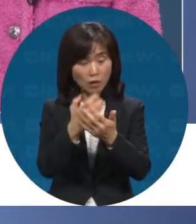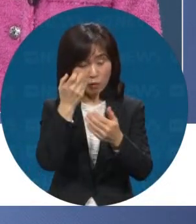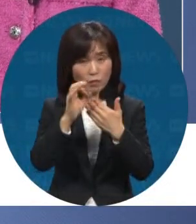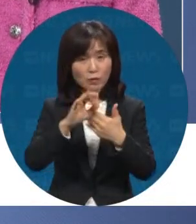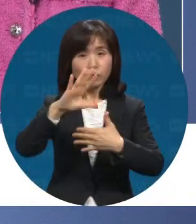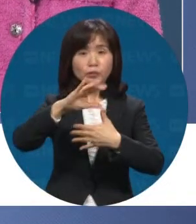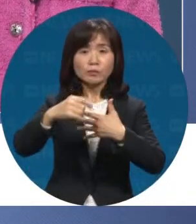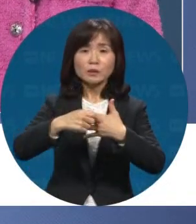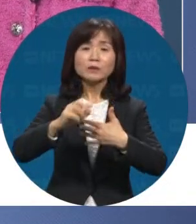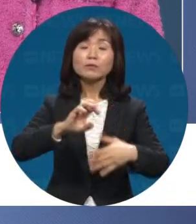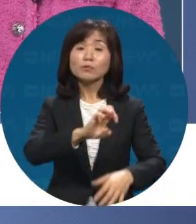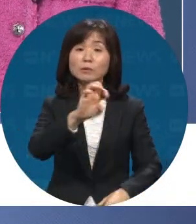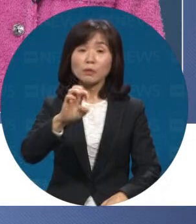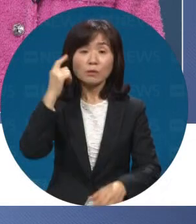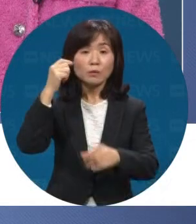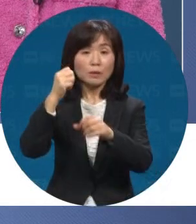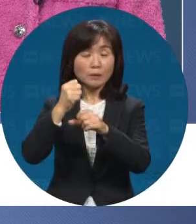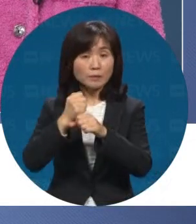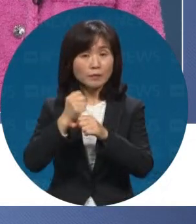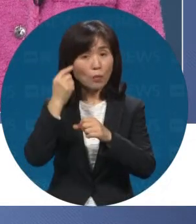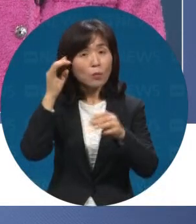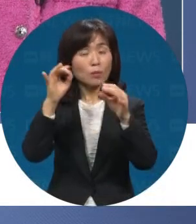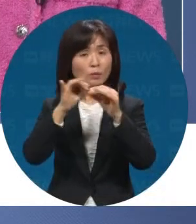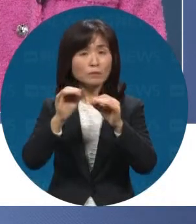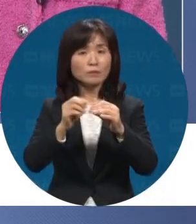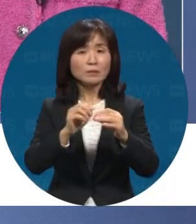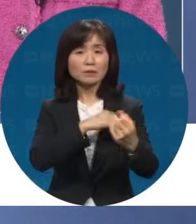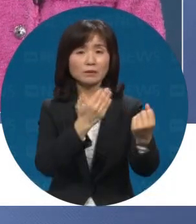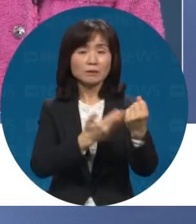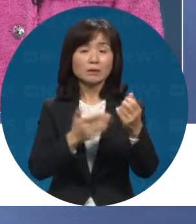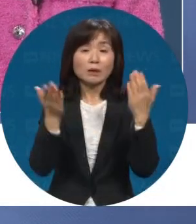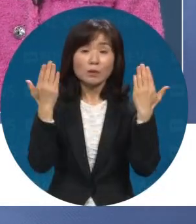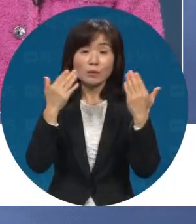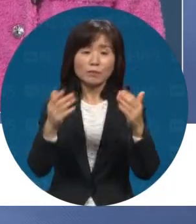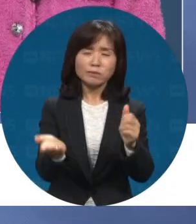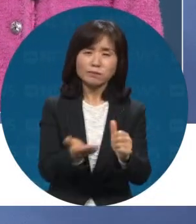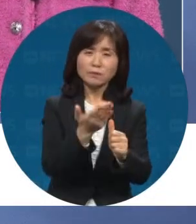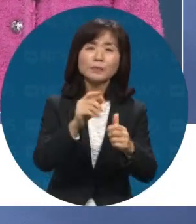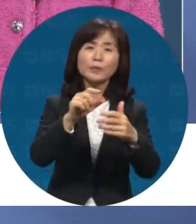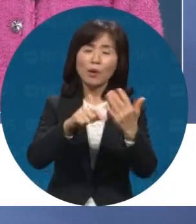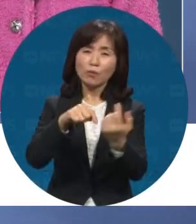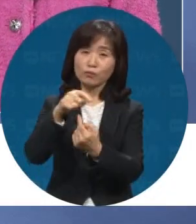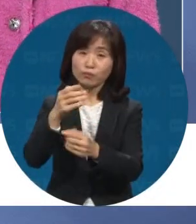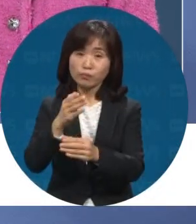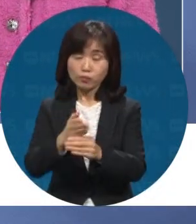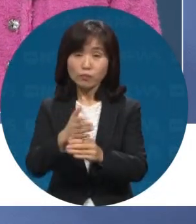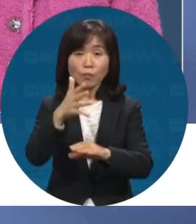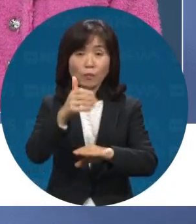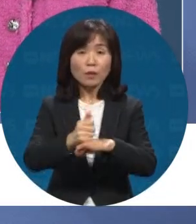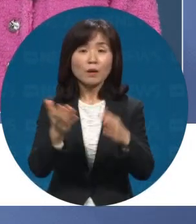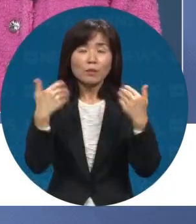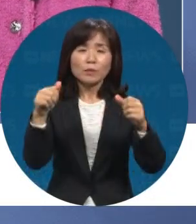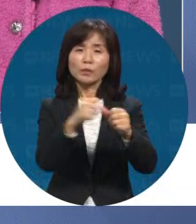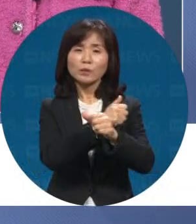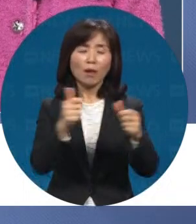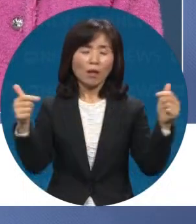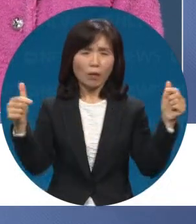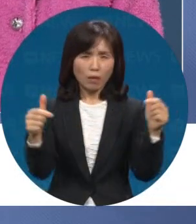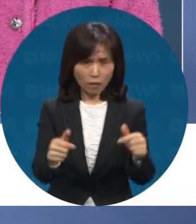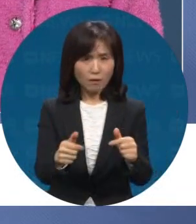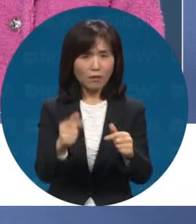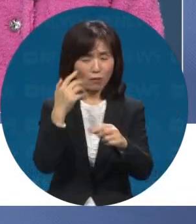북미나 유럽에서는 공감 능력을 학교에서 키워주는 프로그램들을 하고 있었고 그 결과 학교 폭력이 많이 줄었다고 합니다